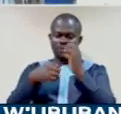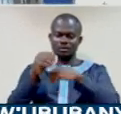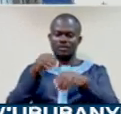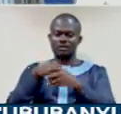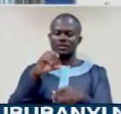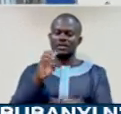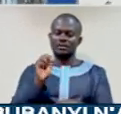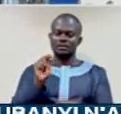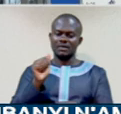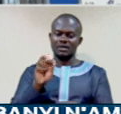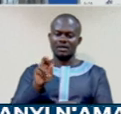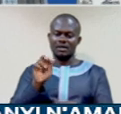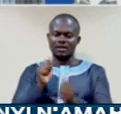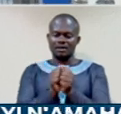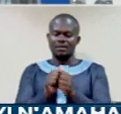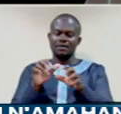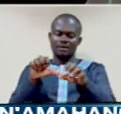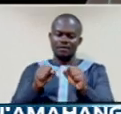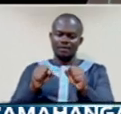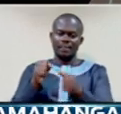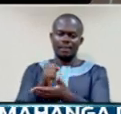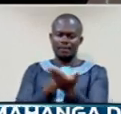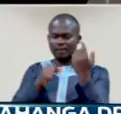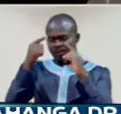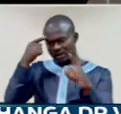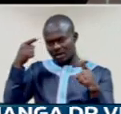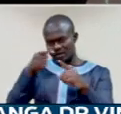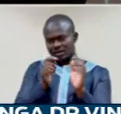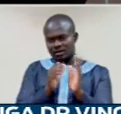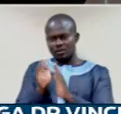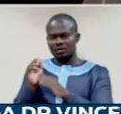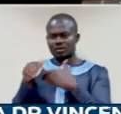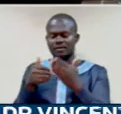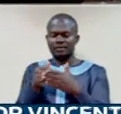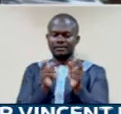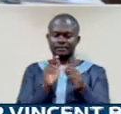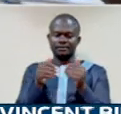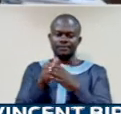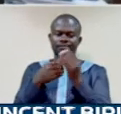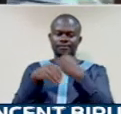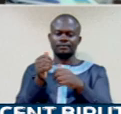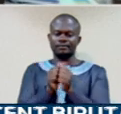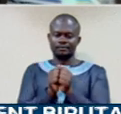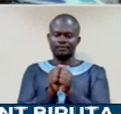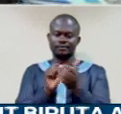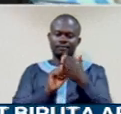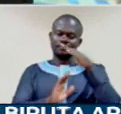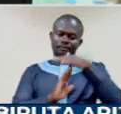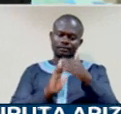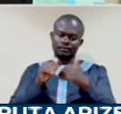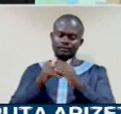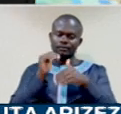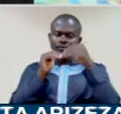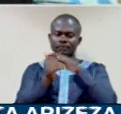muri cyamunara ndetse no kwegukana ingwate hagamijwe kunoza uburyo busanzwe bukurikizwa mu kugurisha ingwate. Umwanditsi mukuru mu rwego